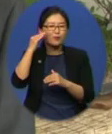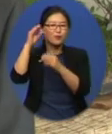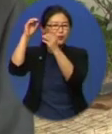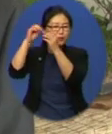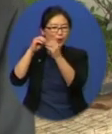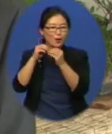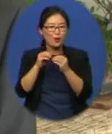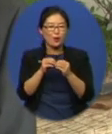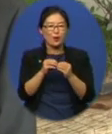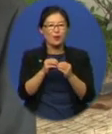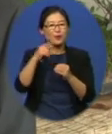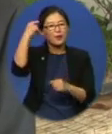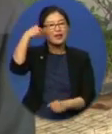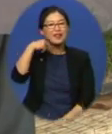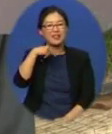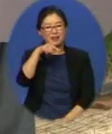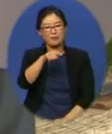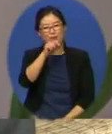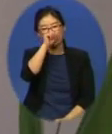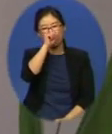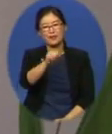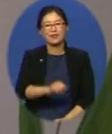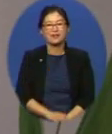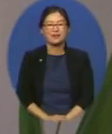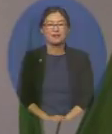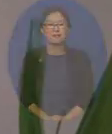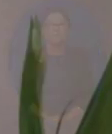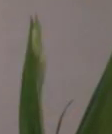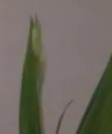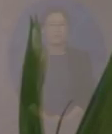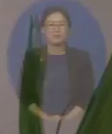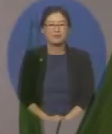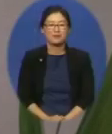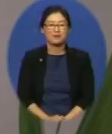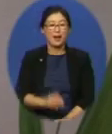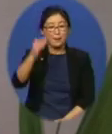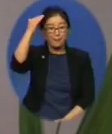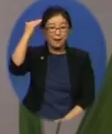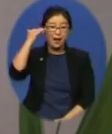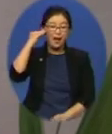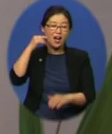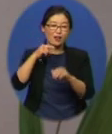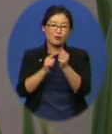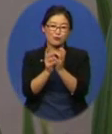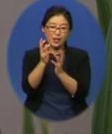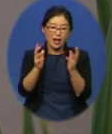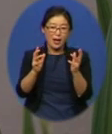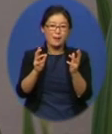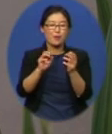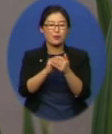우리 토종이 좋다고 생각합니다. 우리나라 야생화는 꽃이 작고